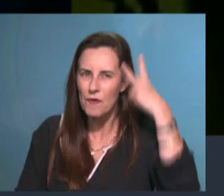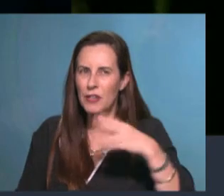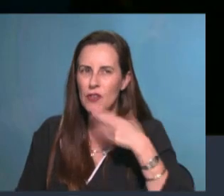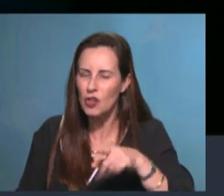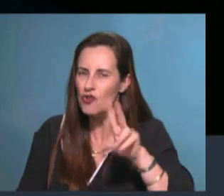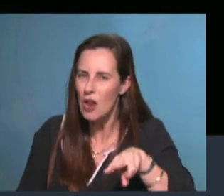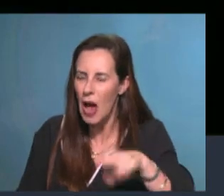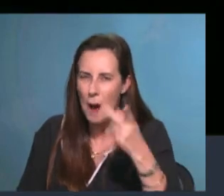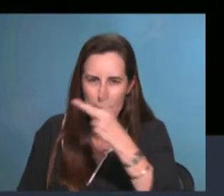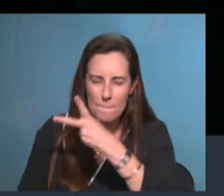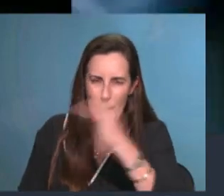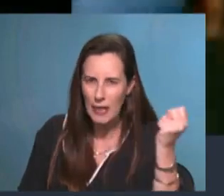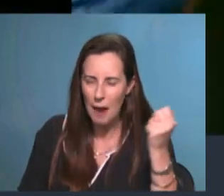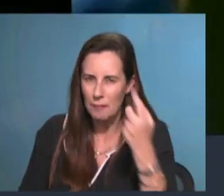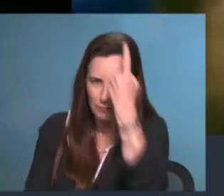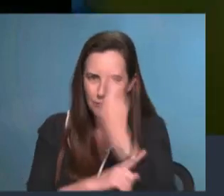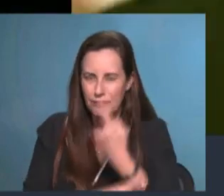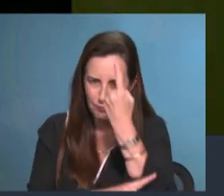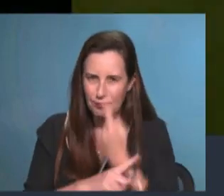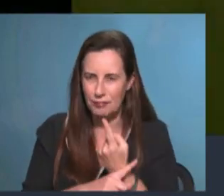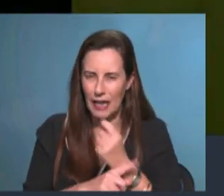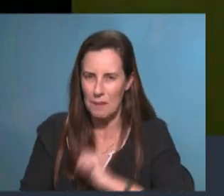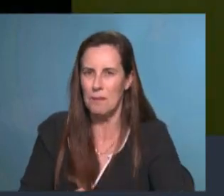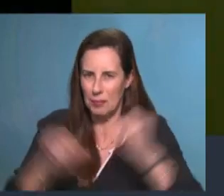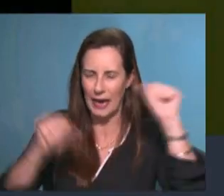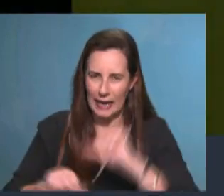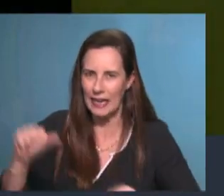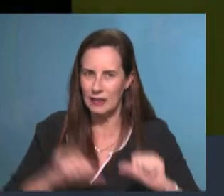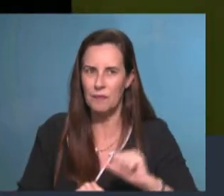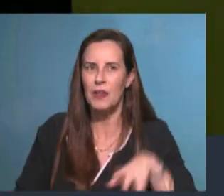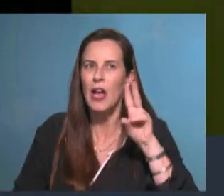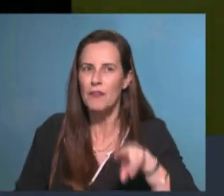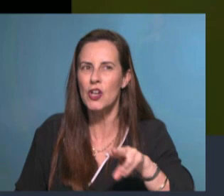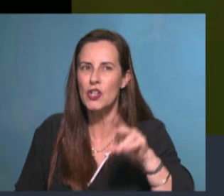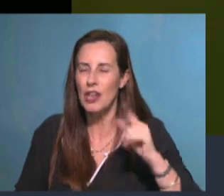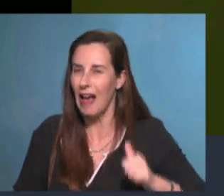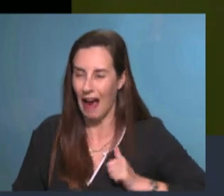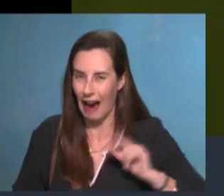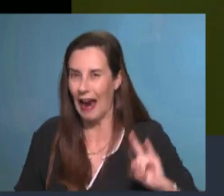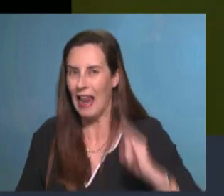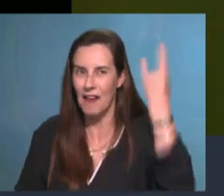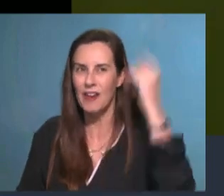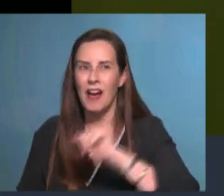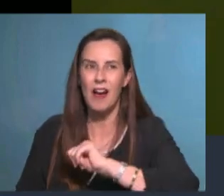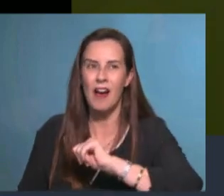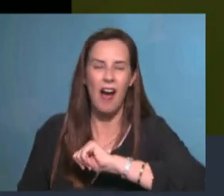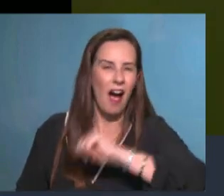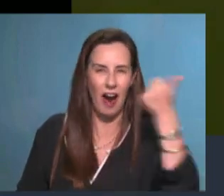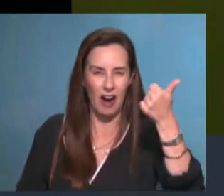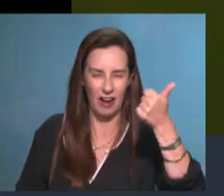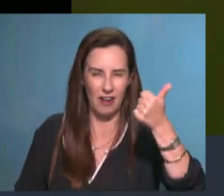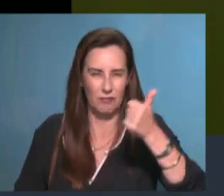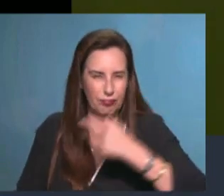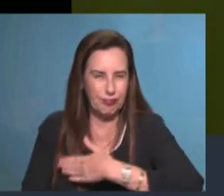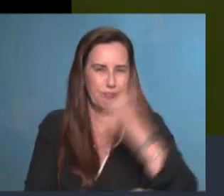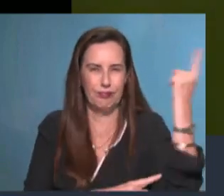על 200 ראש גרעינים, ויש לה את חיל האוויר המשוכלל